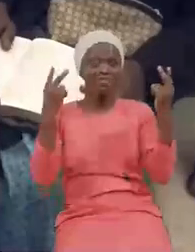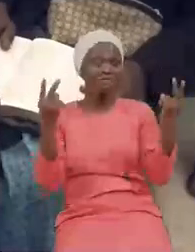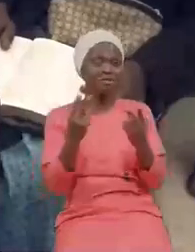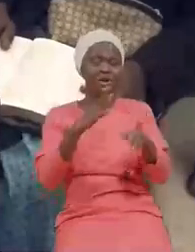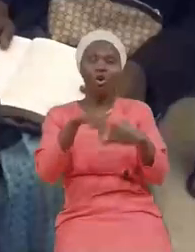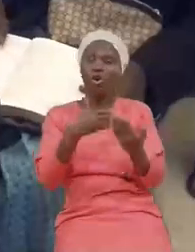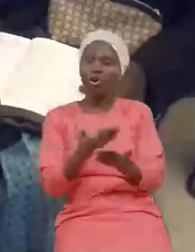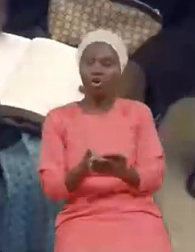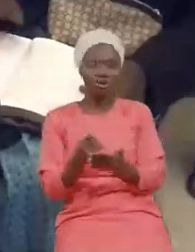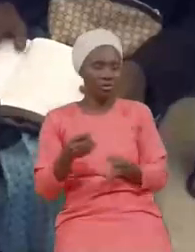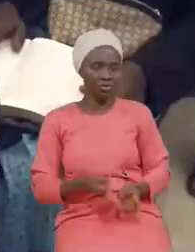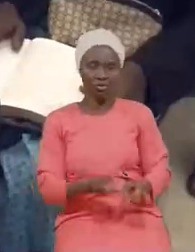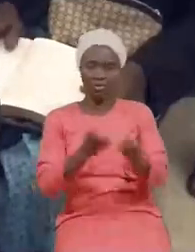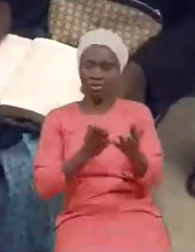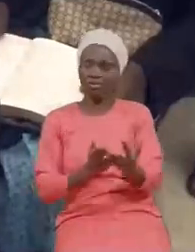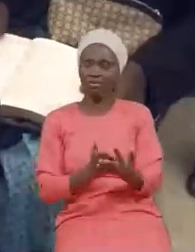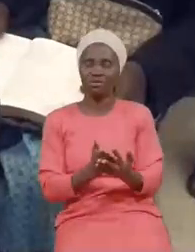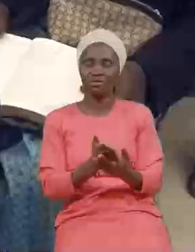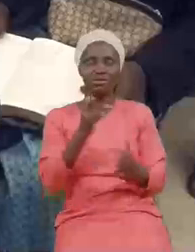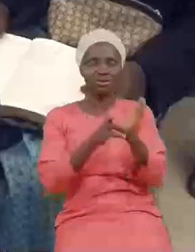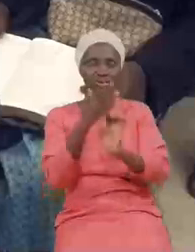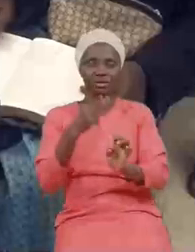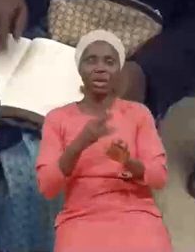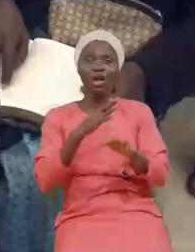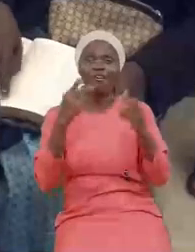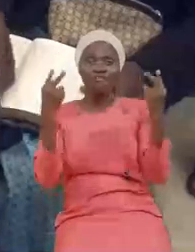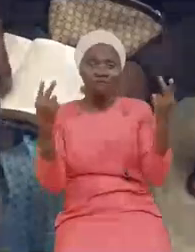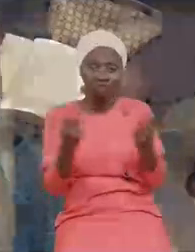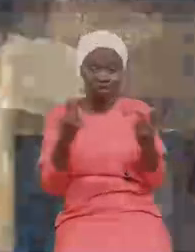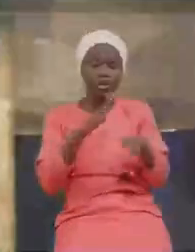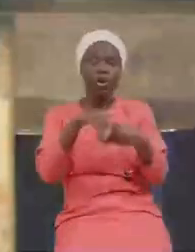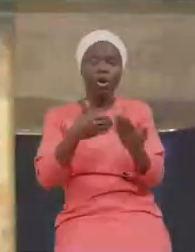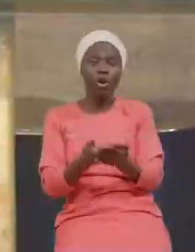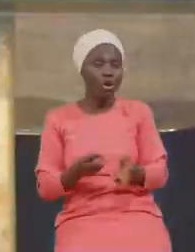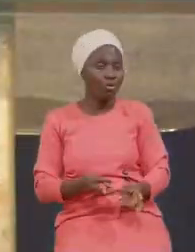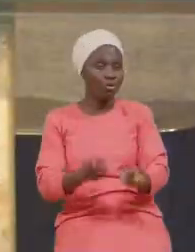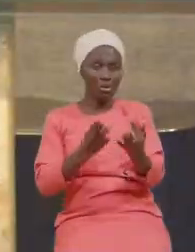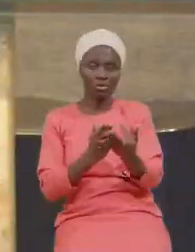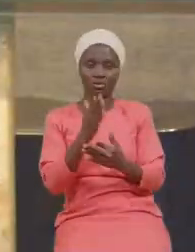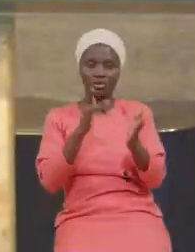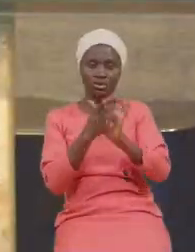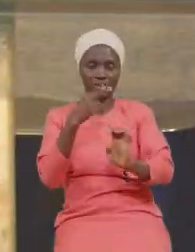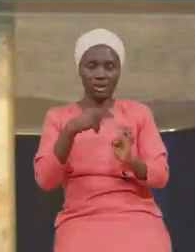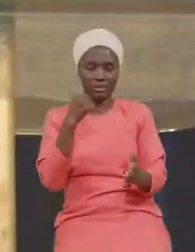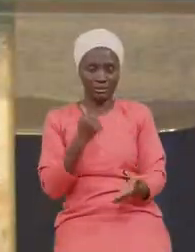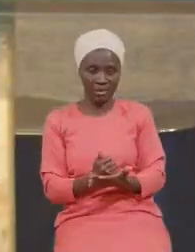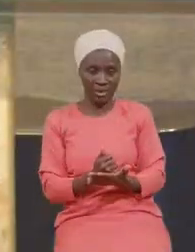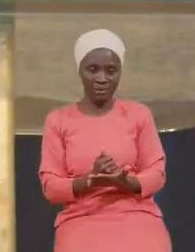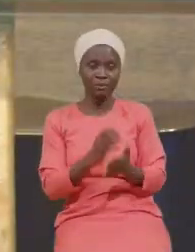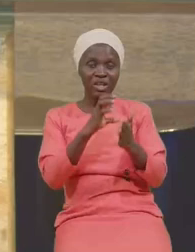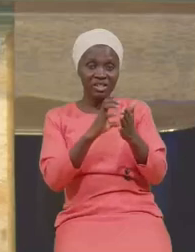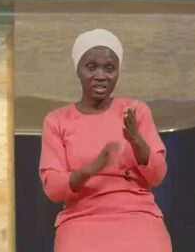du chemin la victoire tout au long du chemin chapitre 31 Jérémy